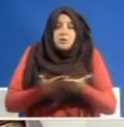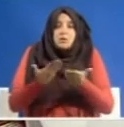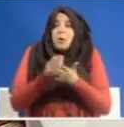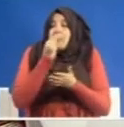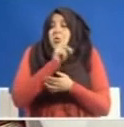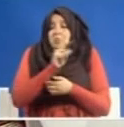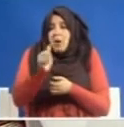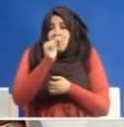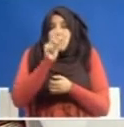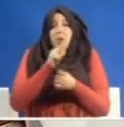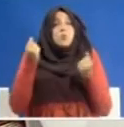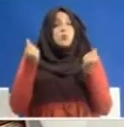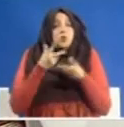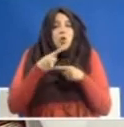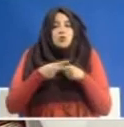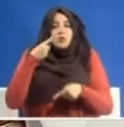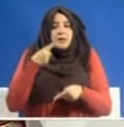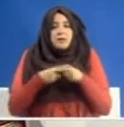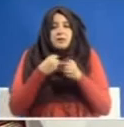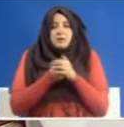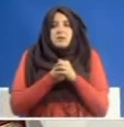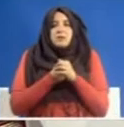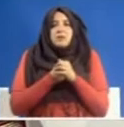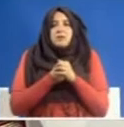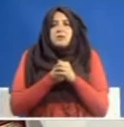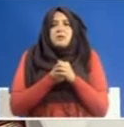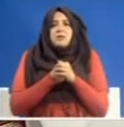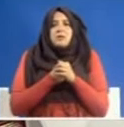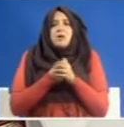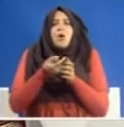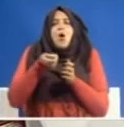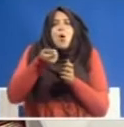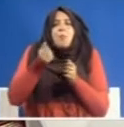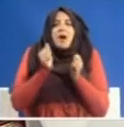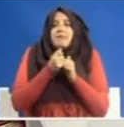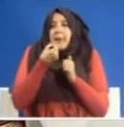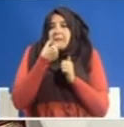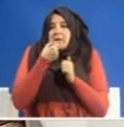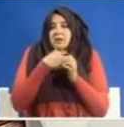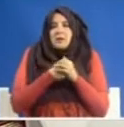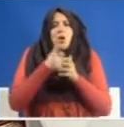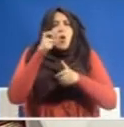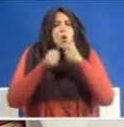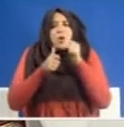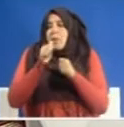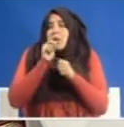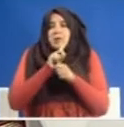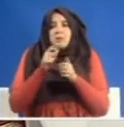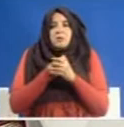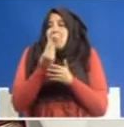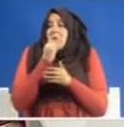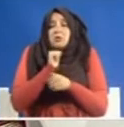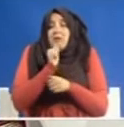ولا أشرب لعدة أيام فقط شيء بسيط مع الدواء الحليب لا أشربه والأكل لا